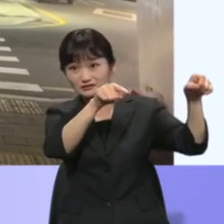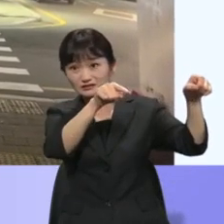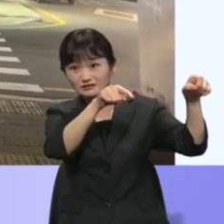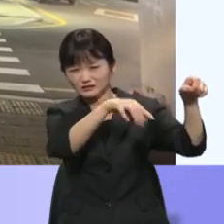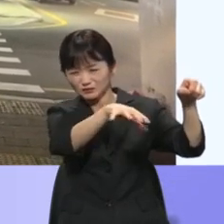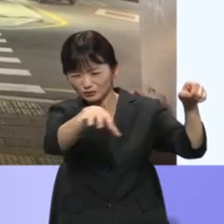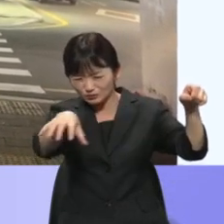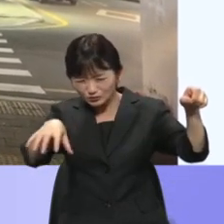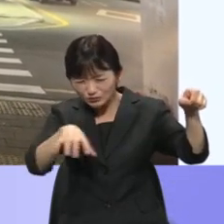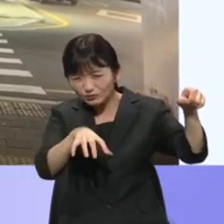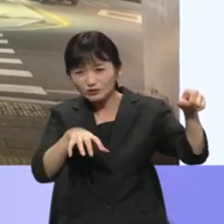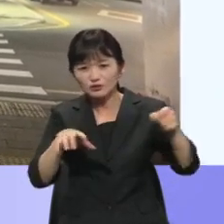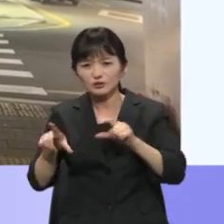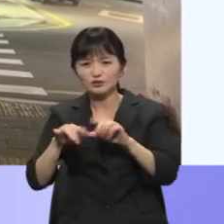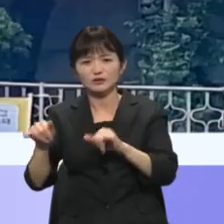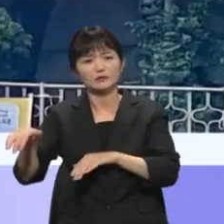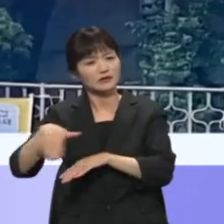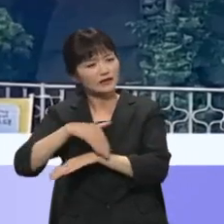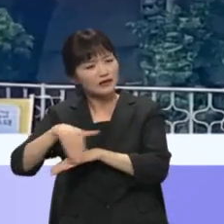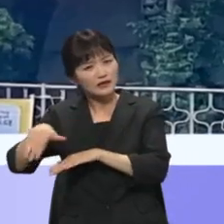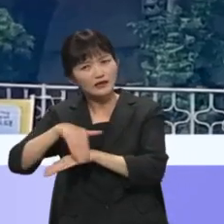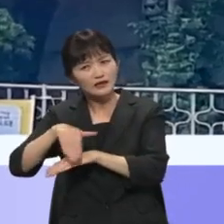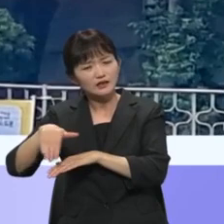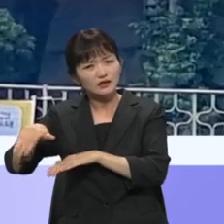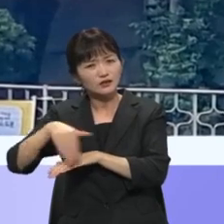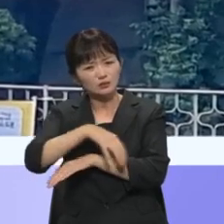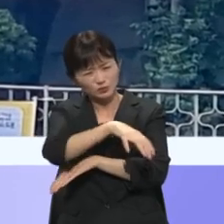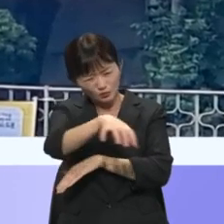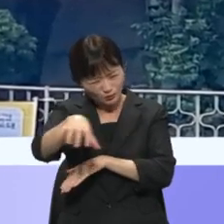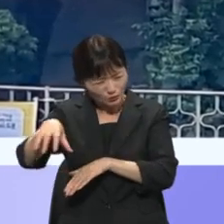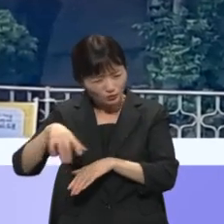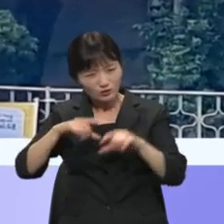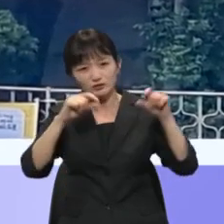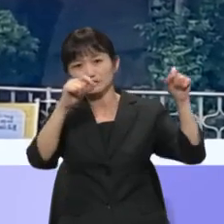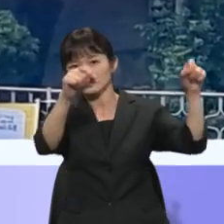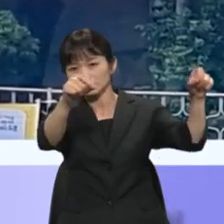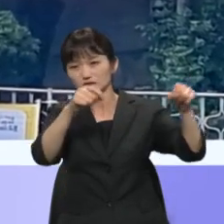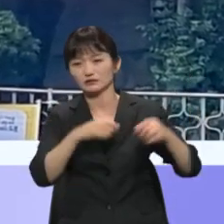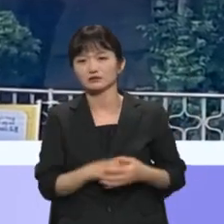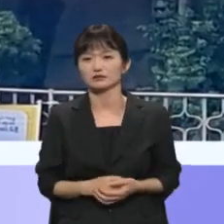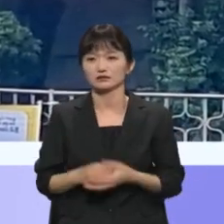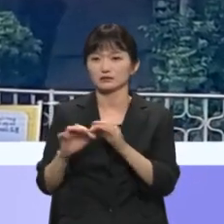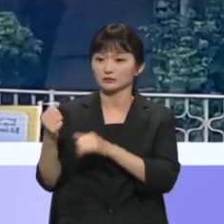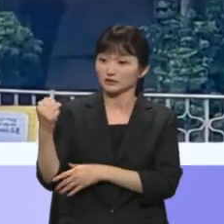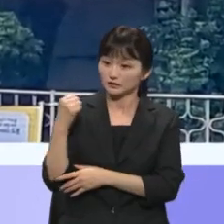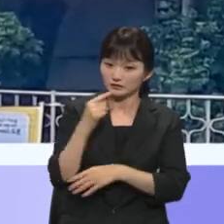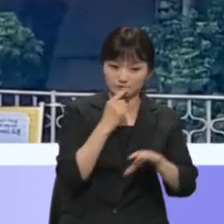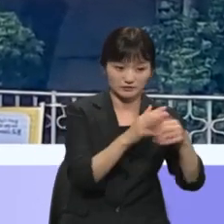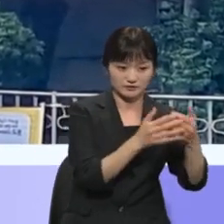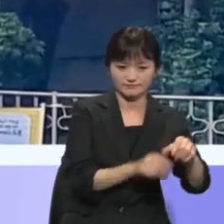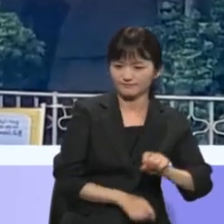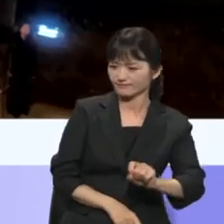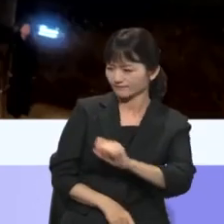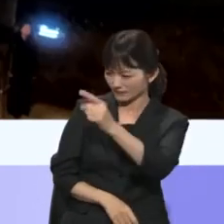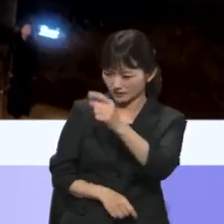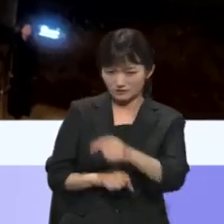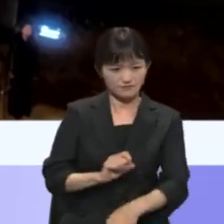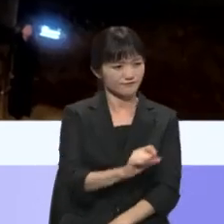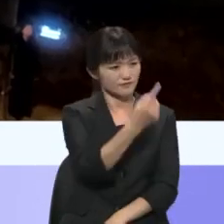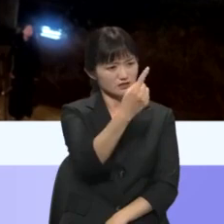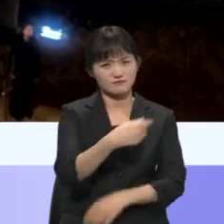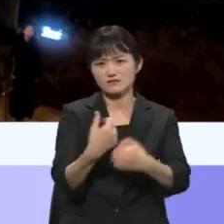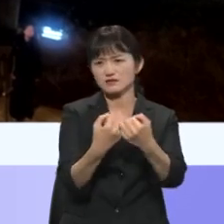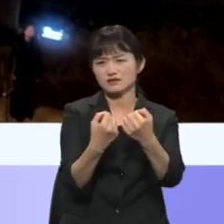주민들이 가장 많이 돌아다니는 그런 오가시는 그런 지역이거든요 근데 거기마다 국민의 힘 민주당이 서로 남탓하면서 싸우는 모습을